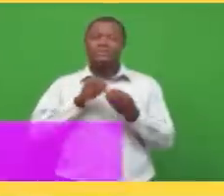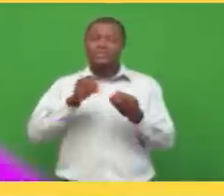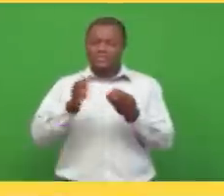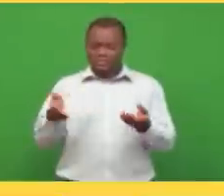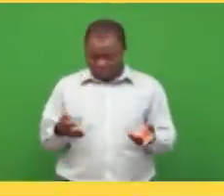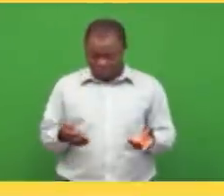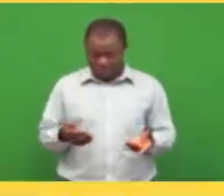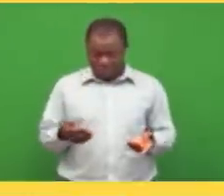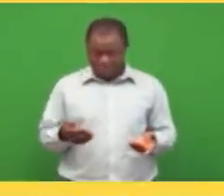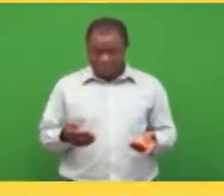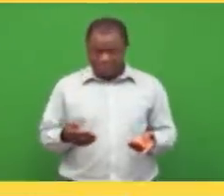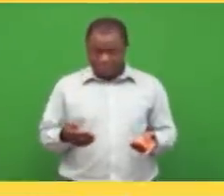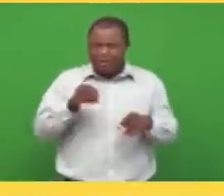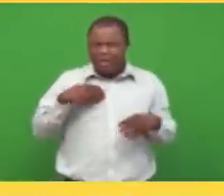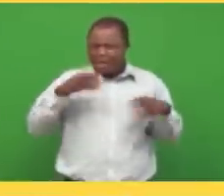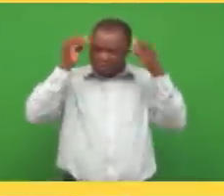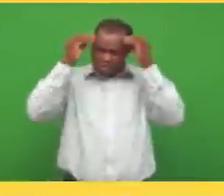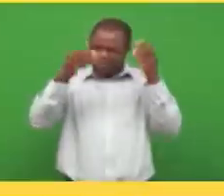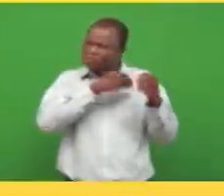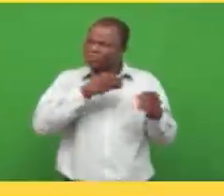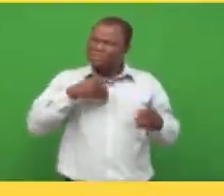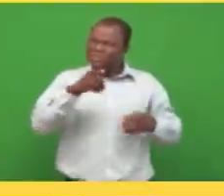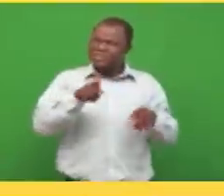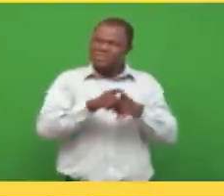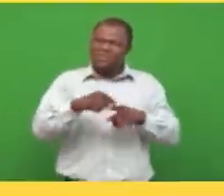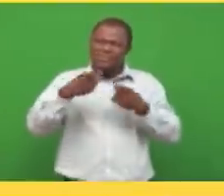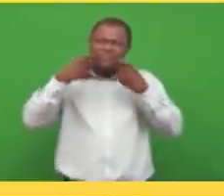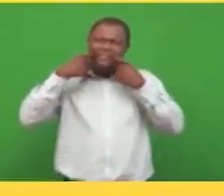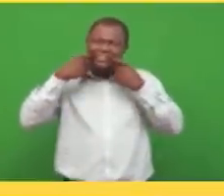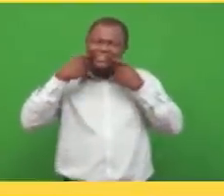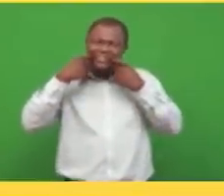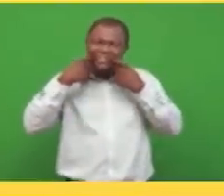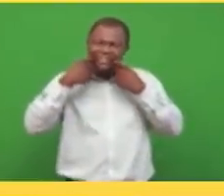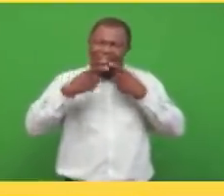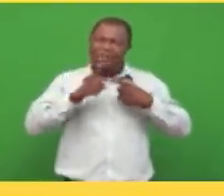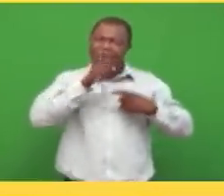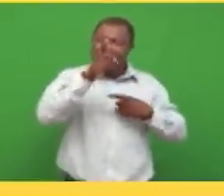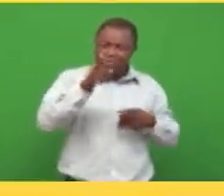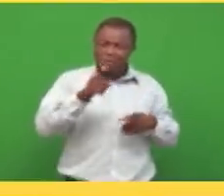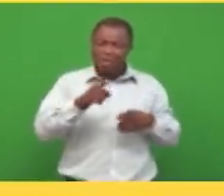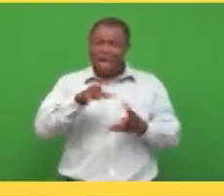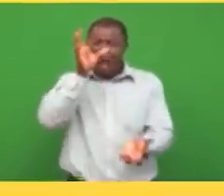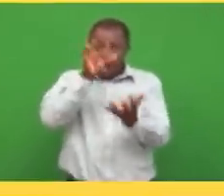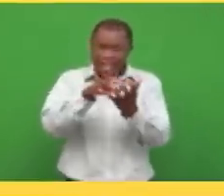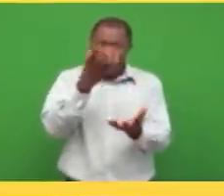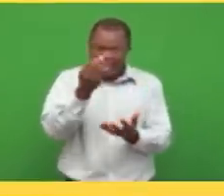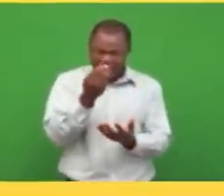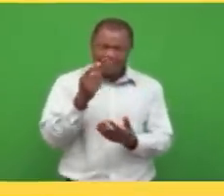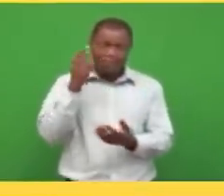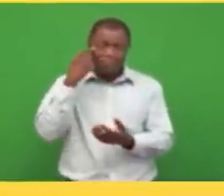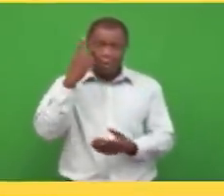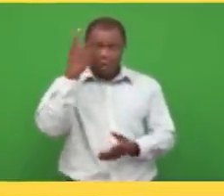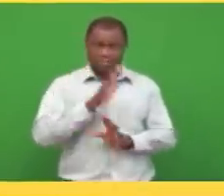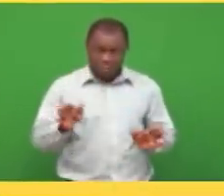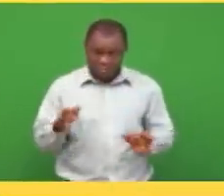serious tofana kuzva kuti tachisamba ukaudzwa nehove kuti garwe rine ziso rimwe chete haurambi mai